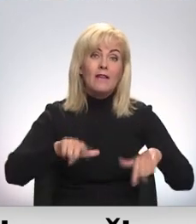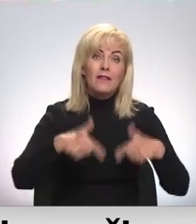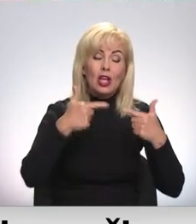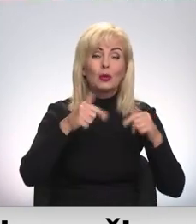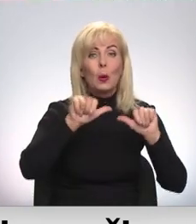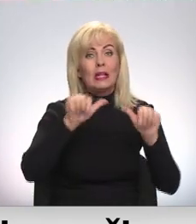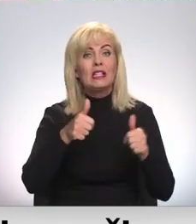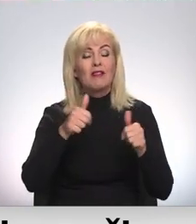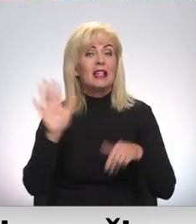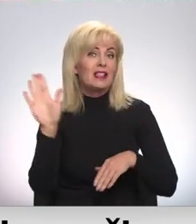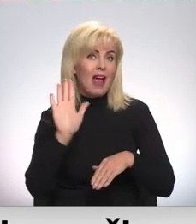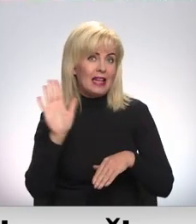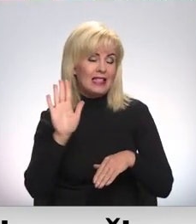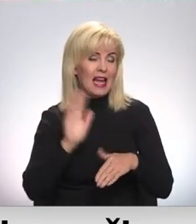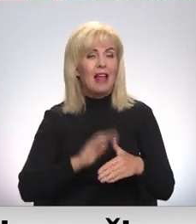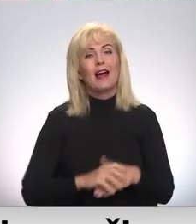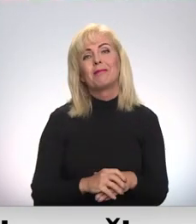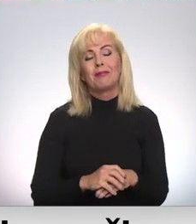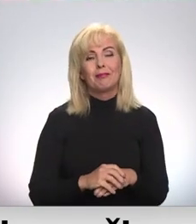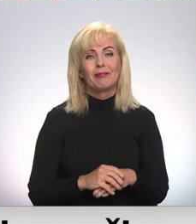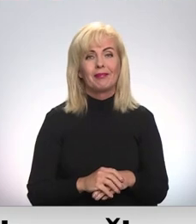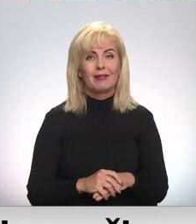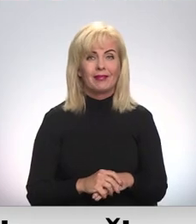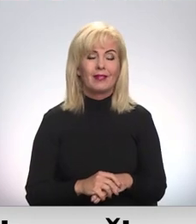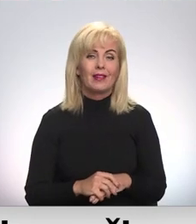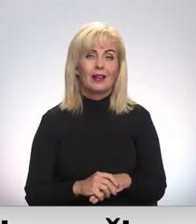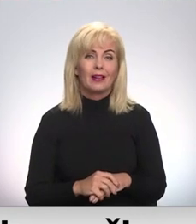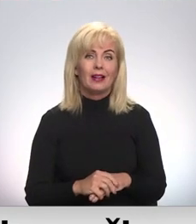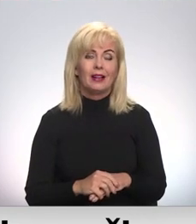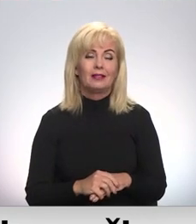izveidē. Ausmas Prukta, Vitālijs Dudarenoks, Latgales reģionālā televīzija.